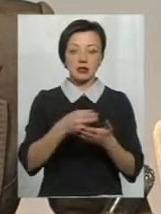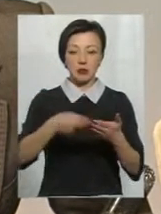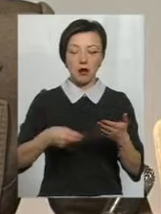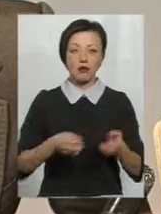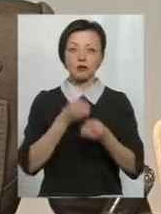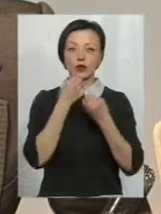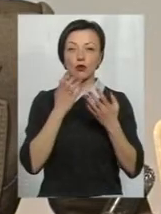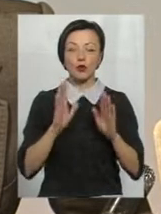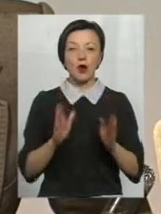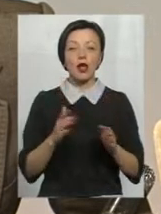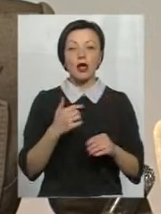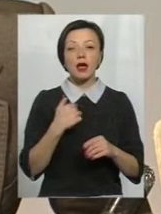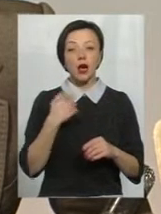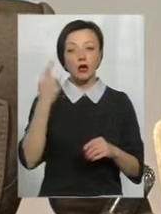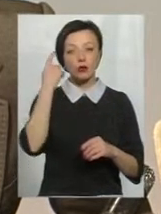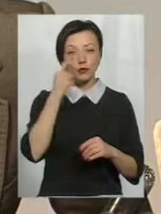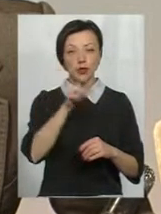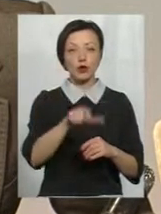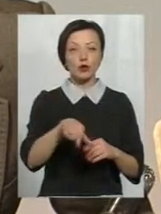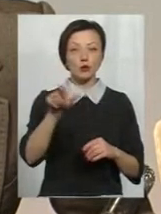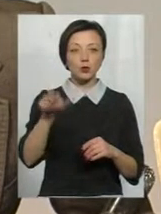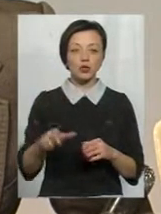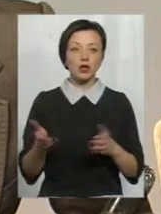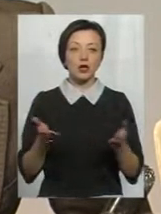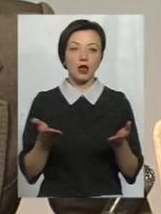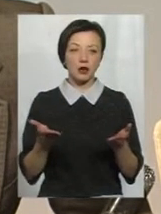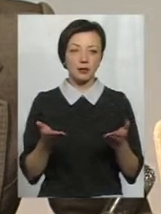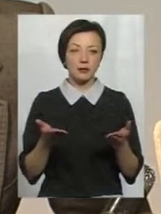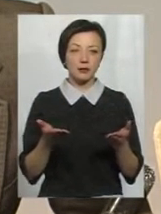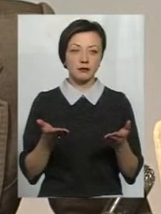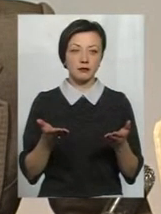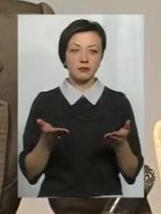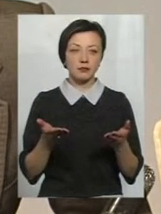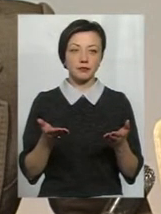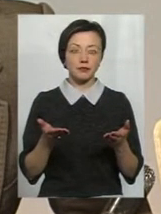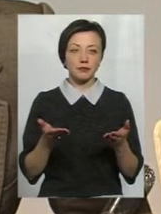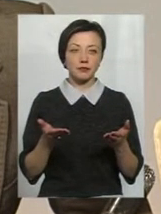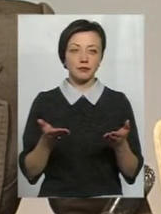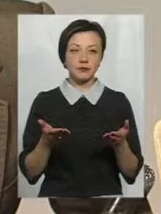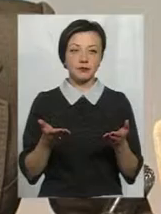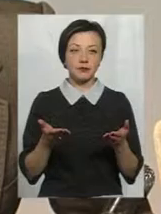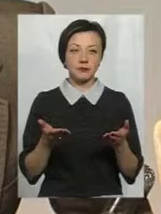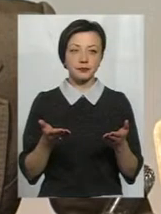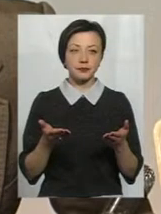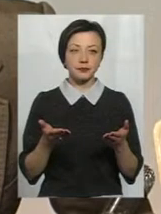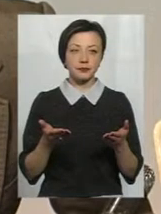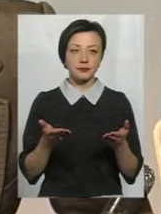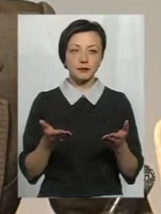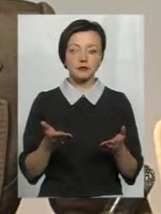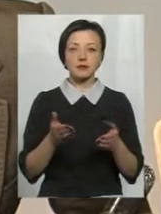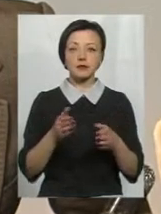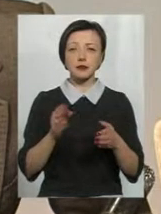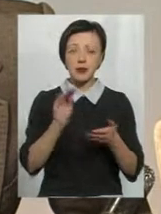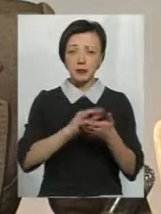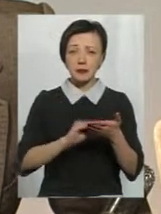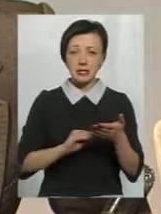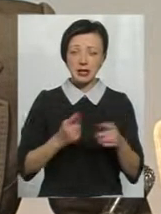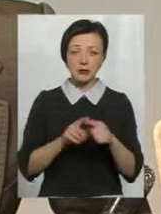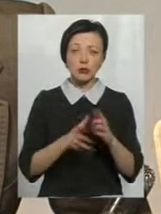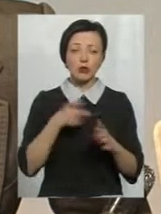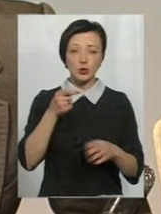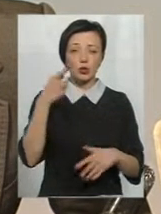добре. Я думаю, що люди, ну, які контролювали цю петицію, вони розуміли, що вони роблять, і, в